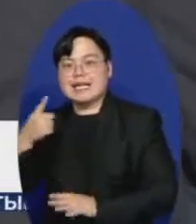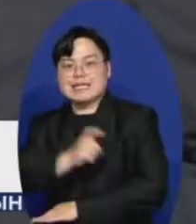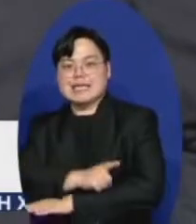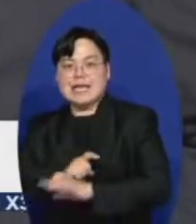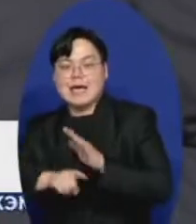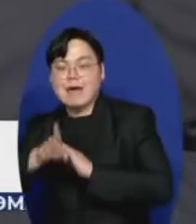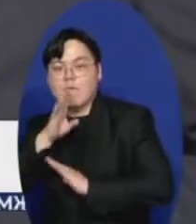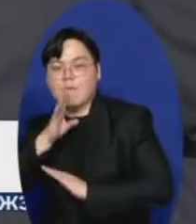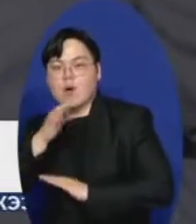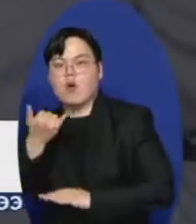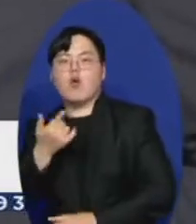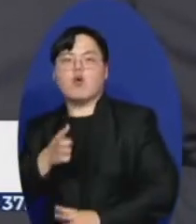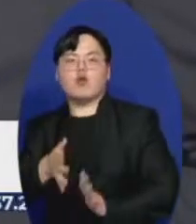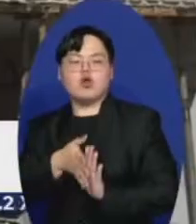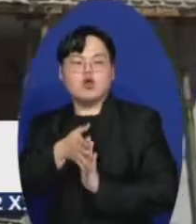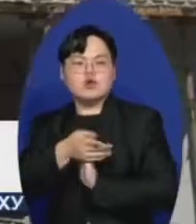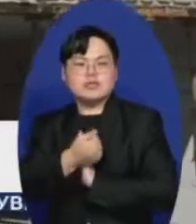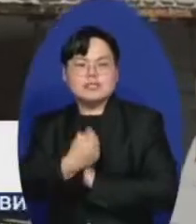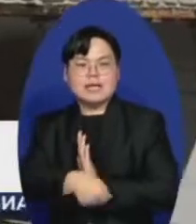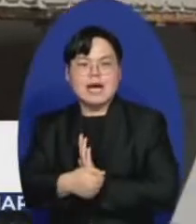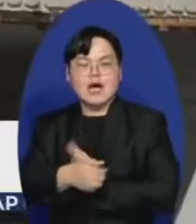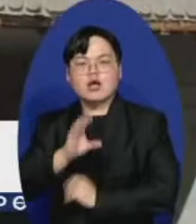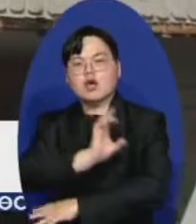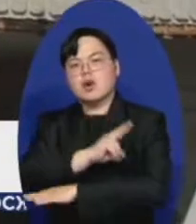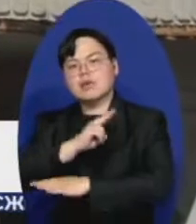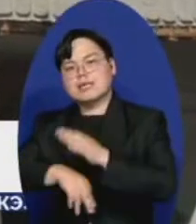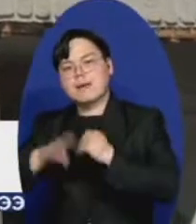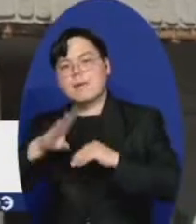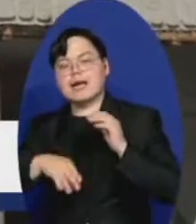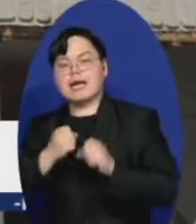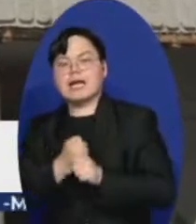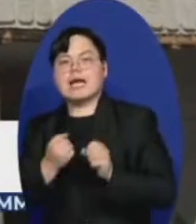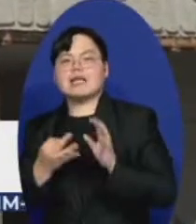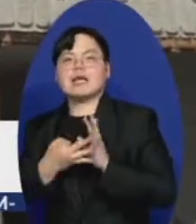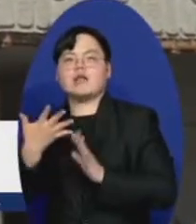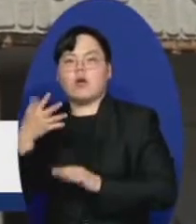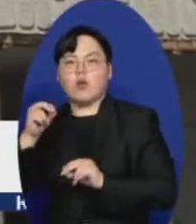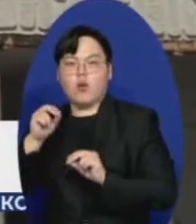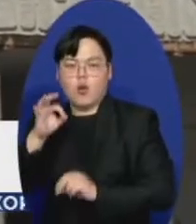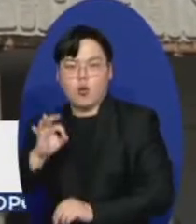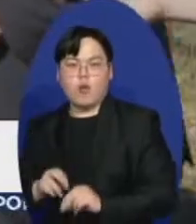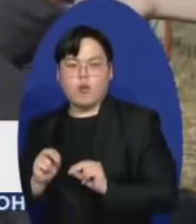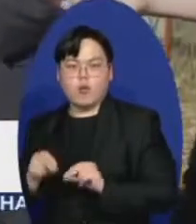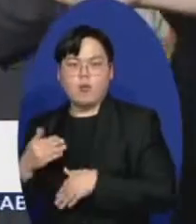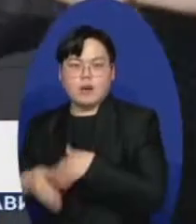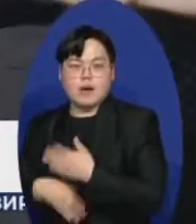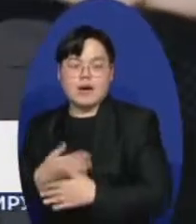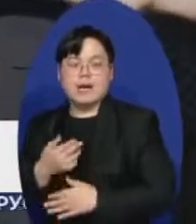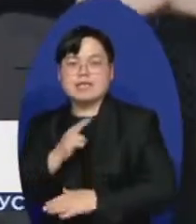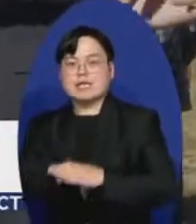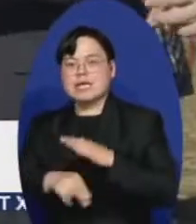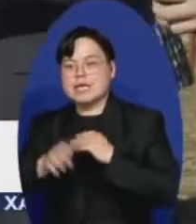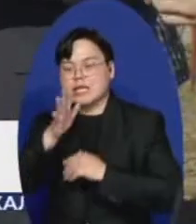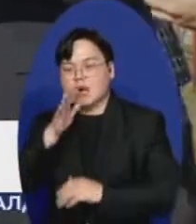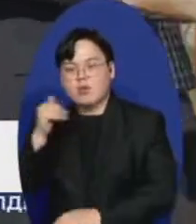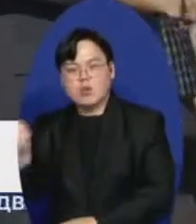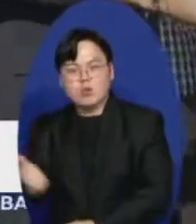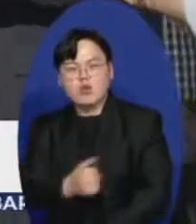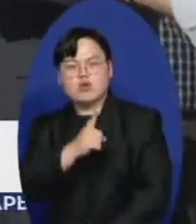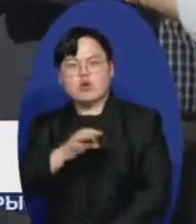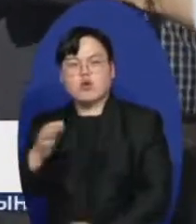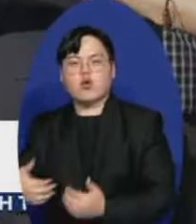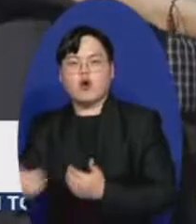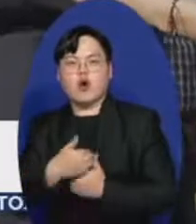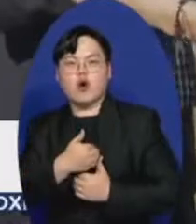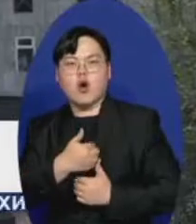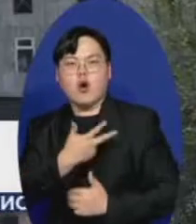хувь нийслэлийн төсвийн хөрөнгө оруулалтаа барьж байгаа сургууль цэцэрлэгийн барилгын ажил 85% байна. Цэцэрлэгийн насны хүүхдийг 100% хамруулж сургуулийн 3